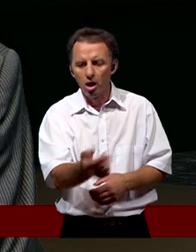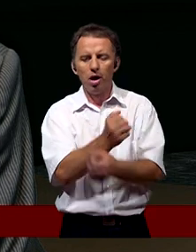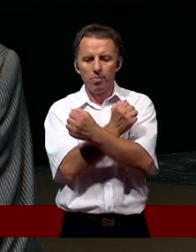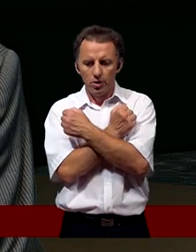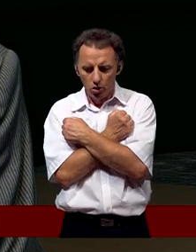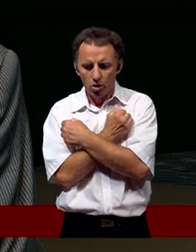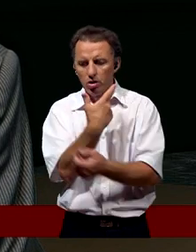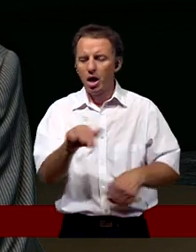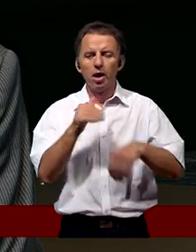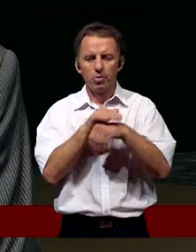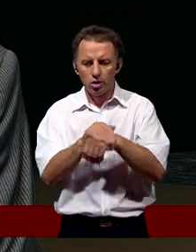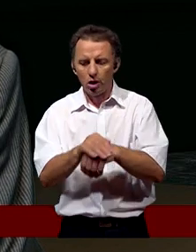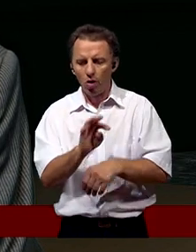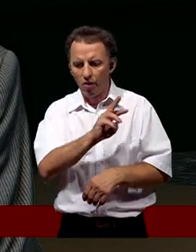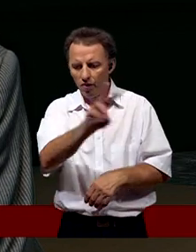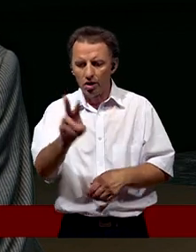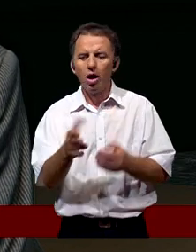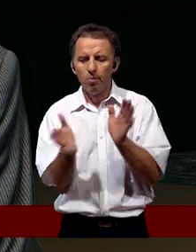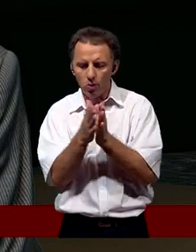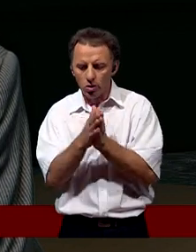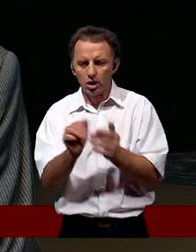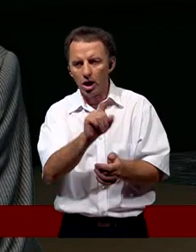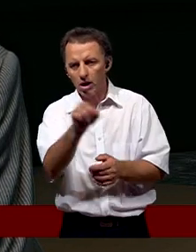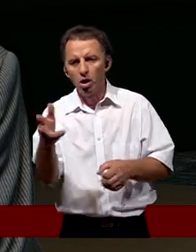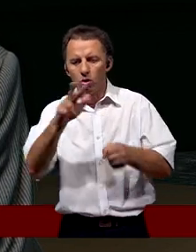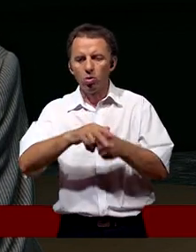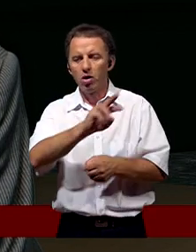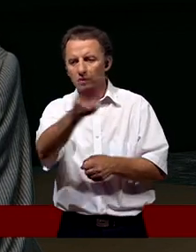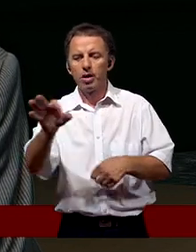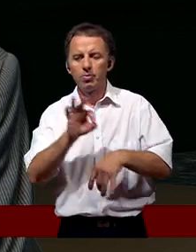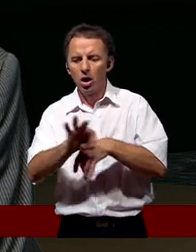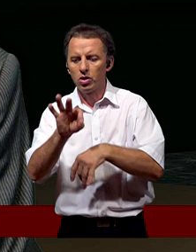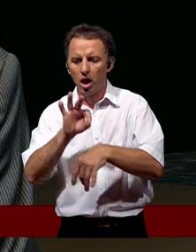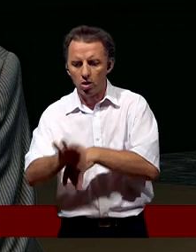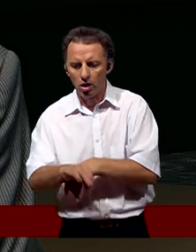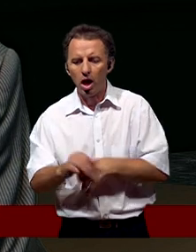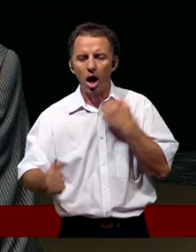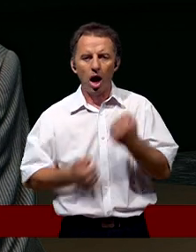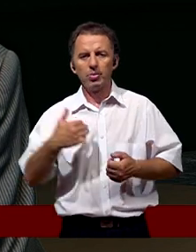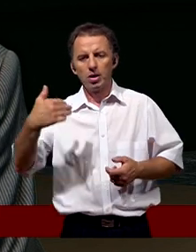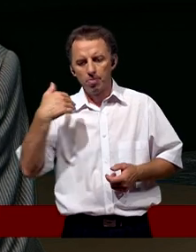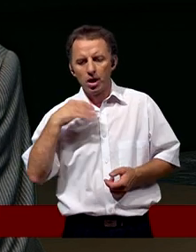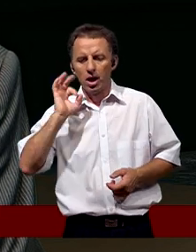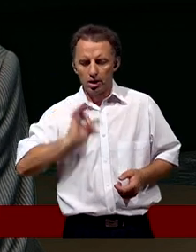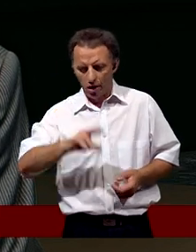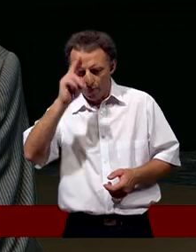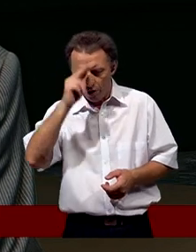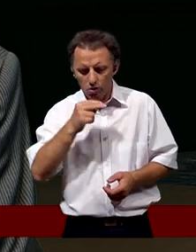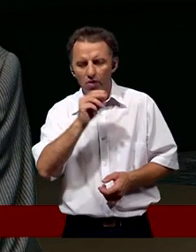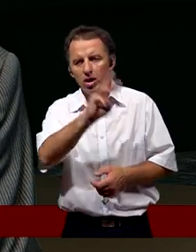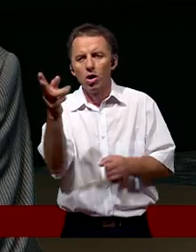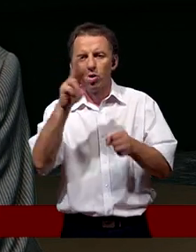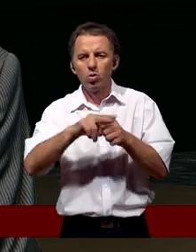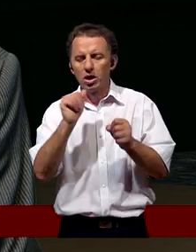powiadam, miłujcie nieprzyjaciół waszych i módlcie się za tych, którzy was prześladują, abyście byli synami